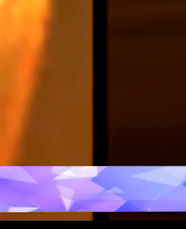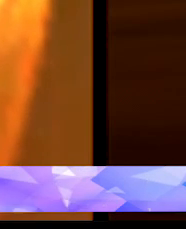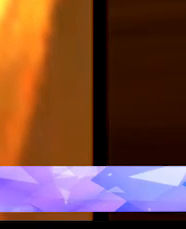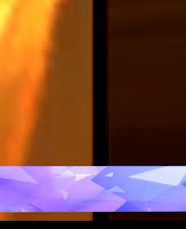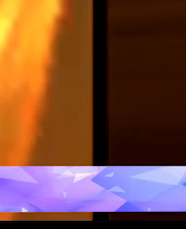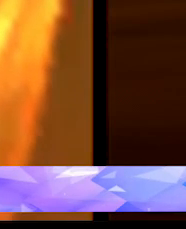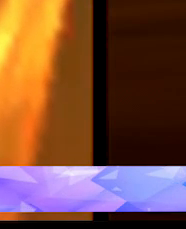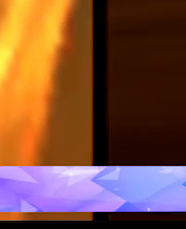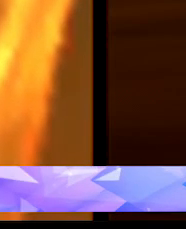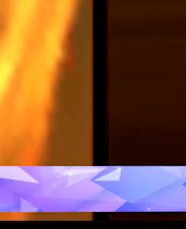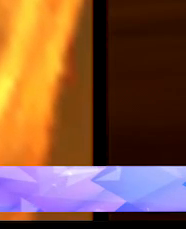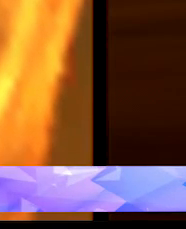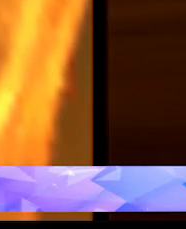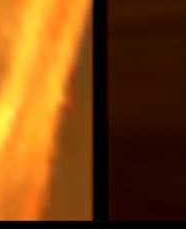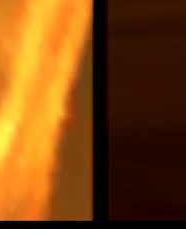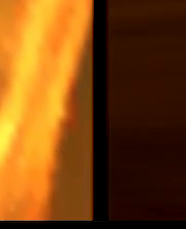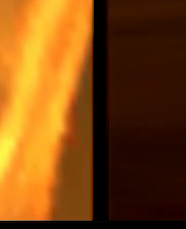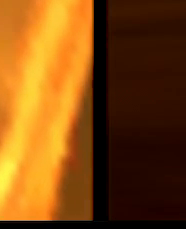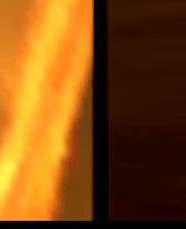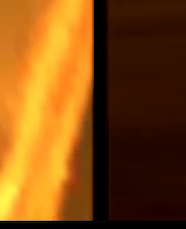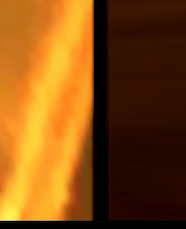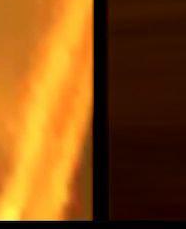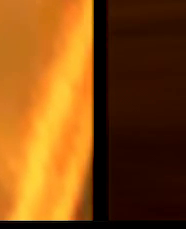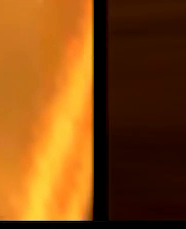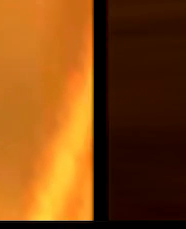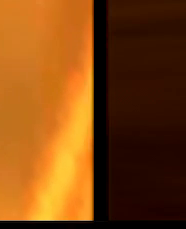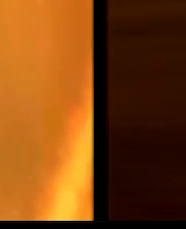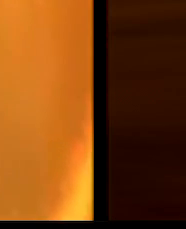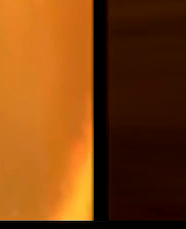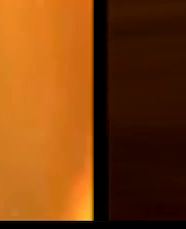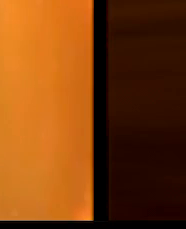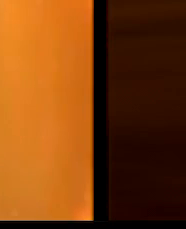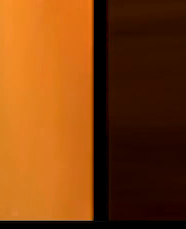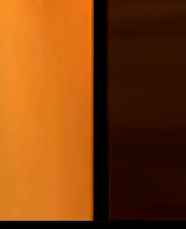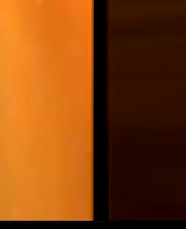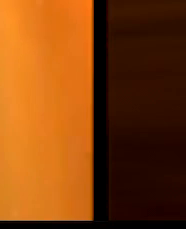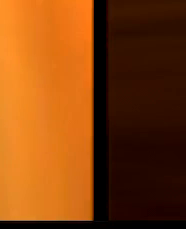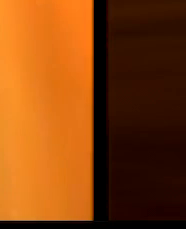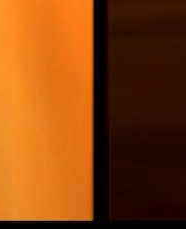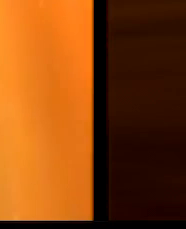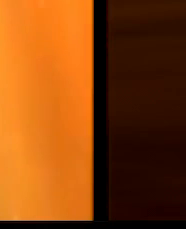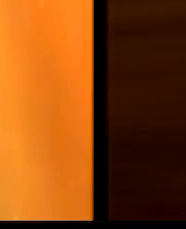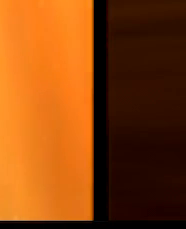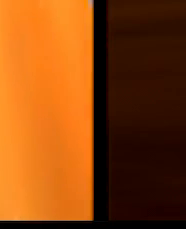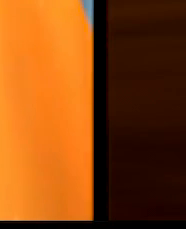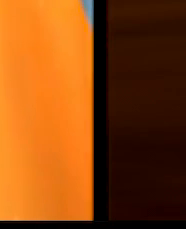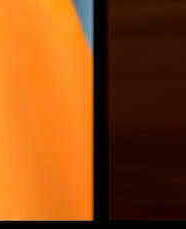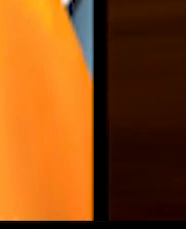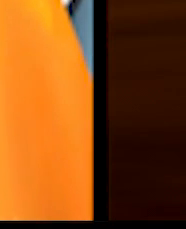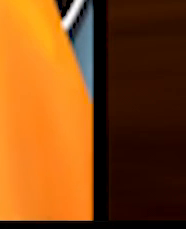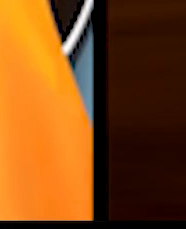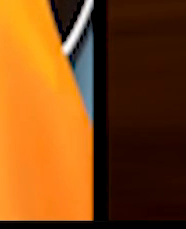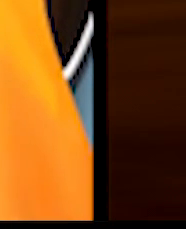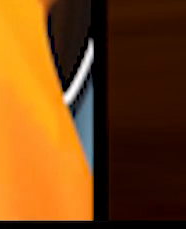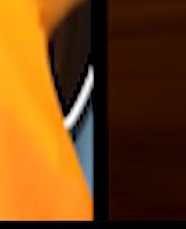በስልክ አስተያየቶቻችሁን መስጠት ትችላላችሁ ማለት ነው። ሰላም እግዚአብሔር ከሁላችን ጋር ይሁን። መርሃ ግብሩን እናንተ ተከታተላላችሁ። እኔ